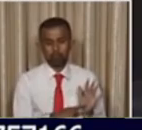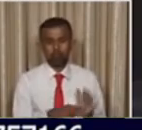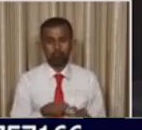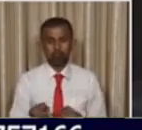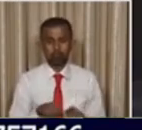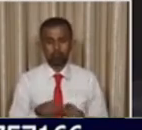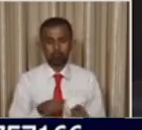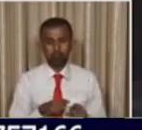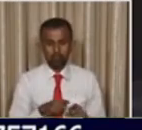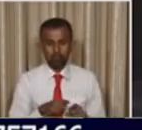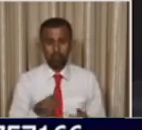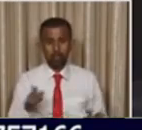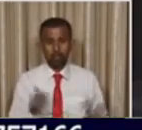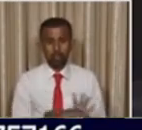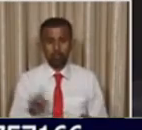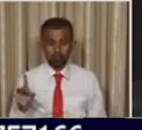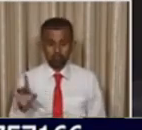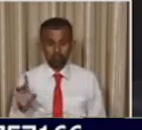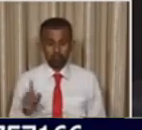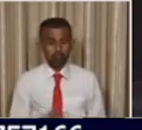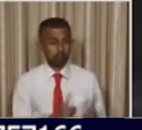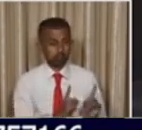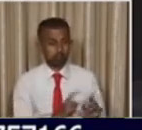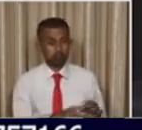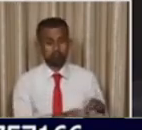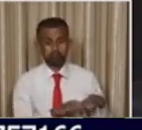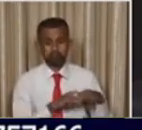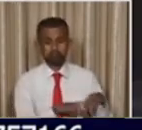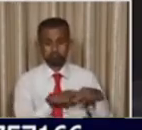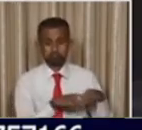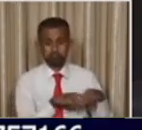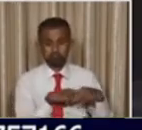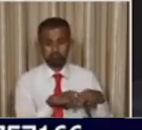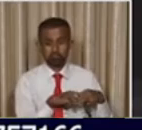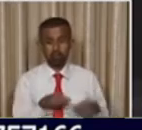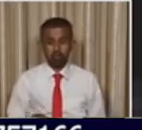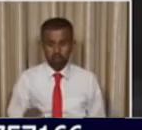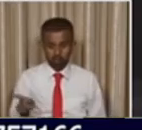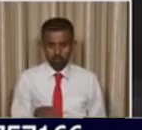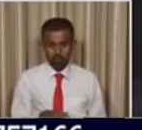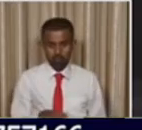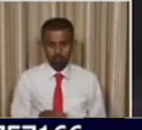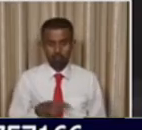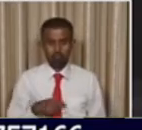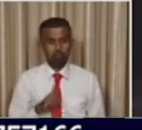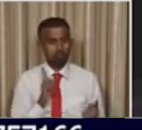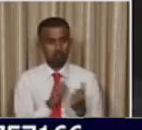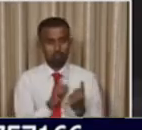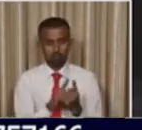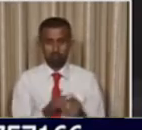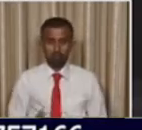எழுப்பியிருக்கின்றார்கள். தடுத்து வைக்கப்பட்டிருக்கின்றார்கள். இவர்களுக்கு அவர்கள் இன்றைய தினமும் நாங்கள் அவர்களை சந்தித்திருந்தோம். அவர்களுடைய எதிர்பார்ப்பு